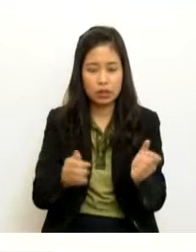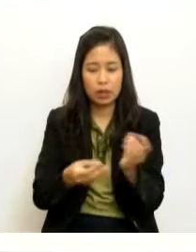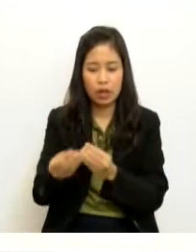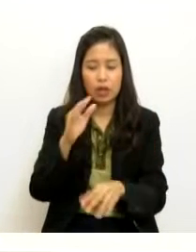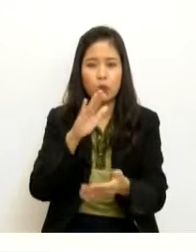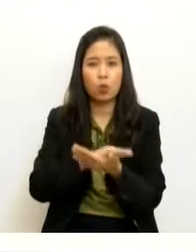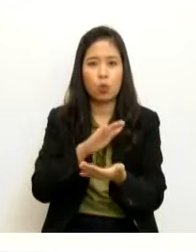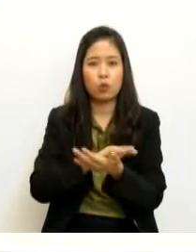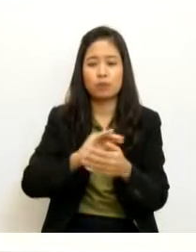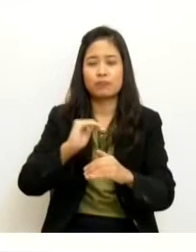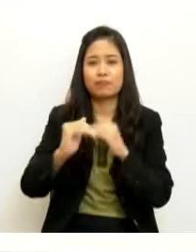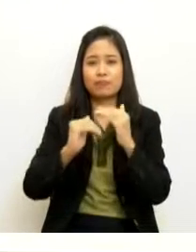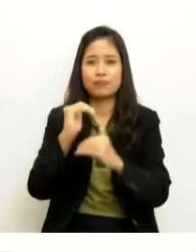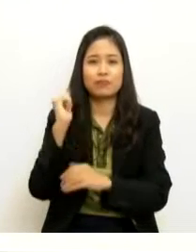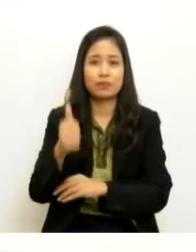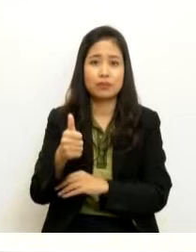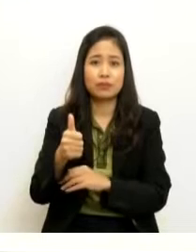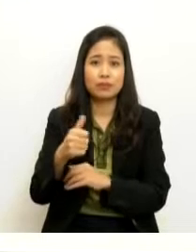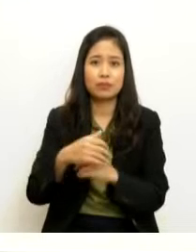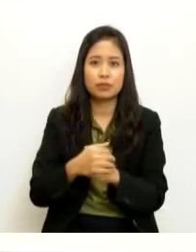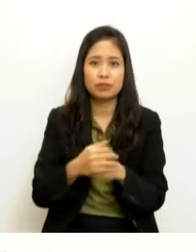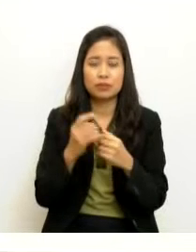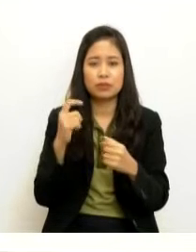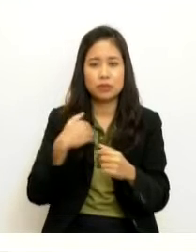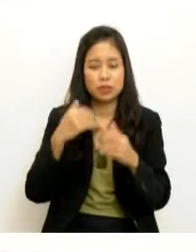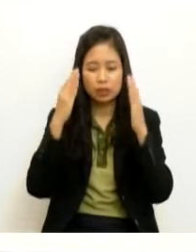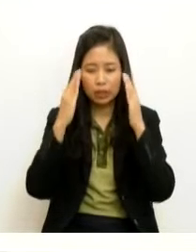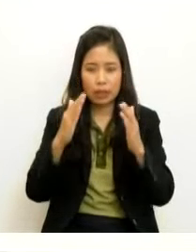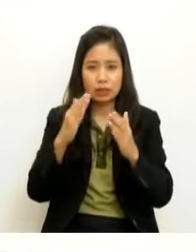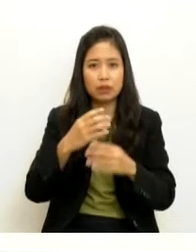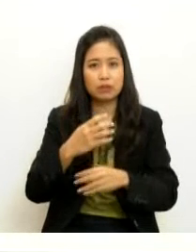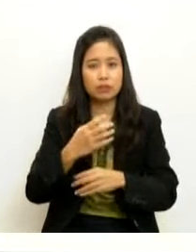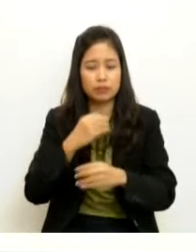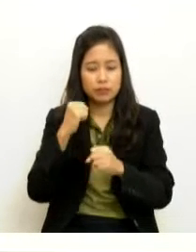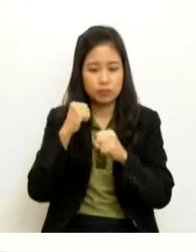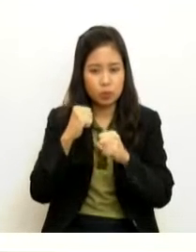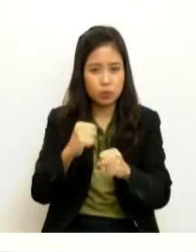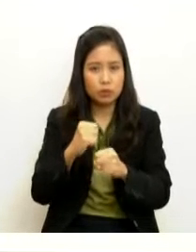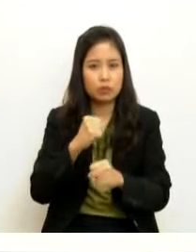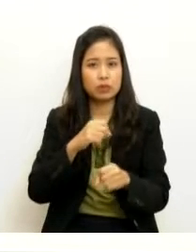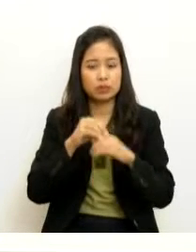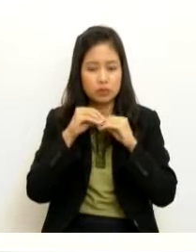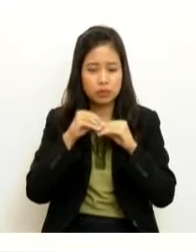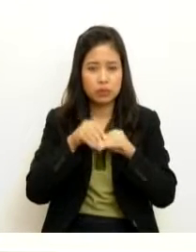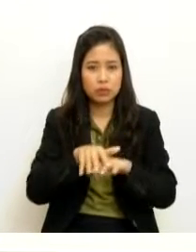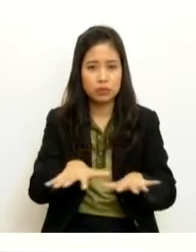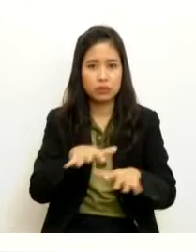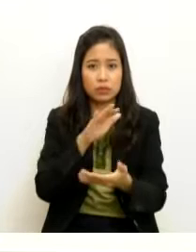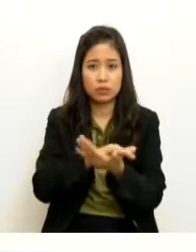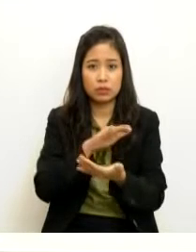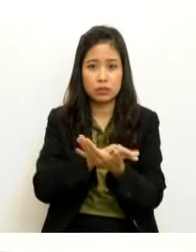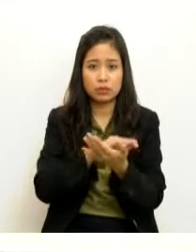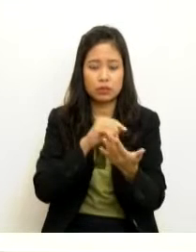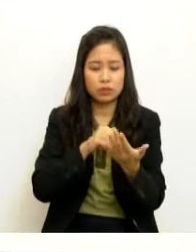ณภาพตรงนี้เนี่ยท่านรัฐมนตรีเองก็มีความตั้งใจที่จะมุ่งกระจายโรงเรียนคุณภ